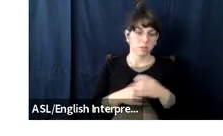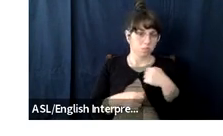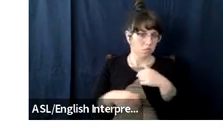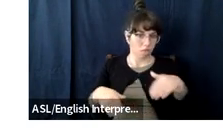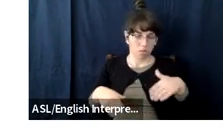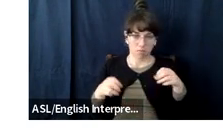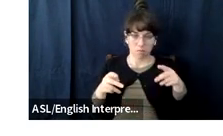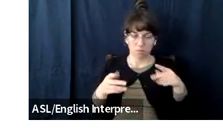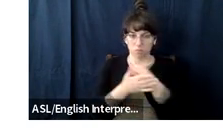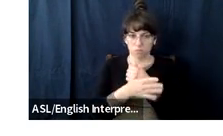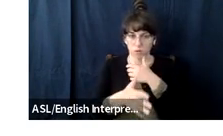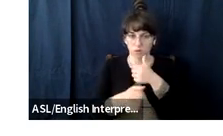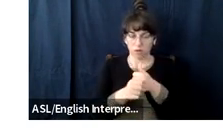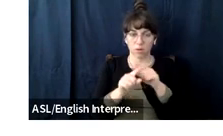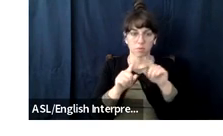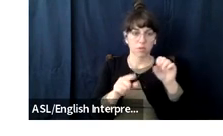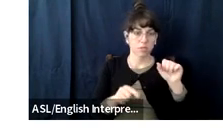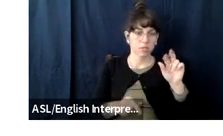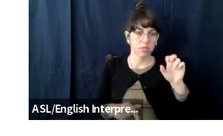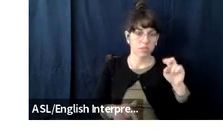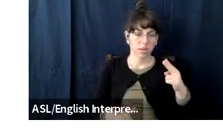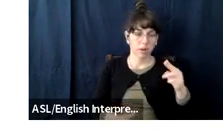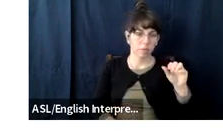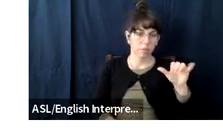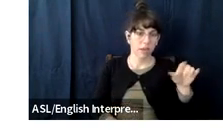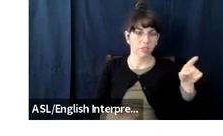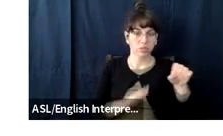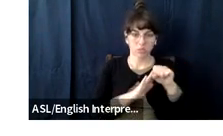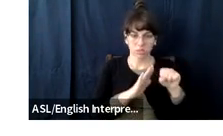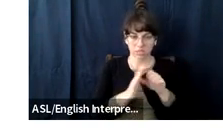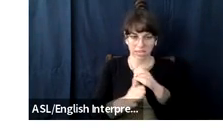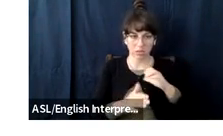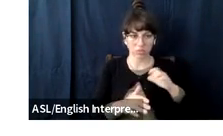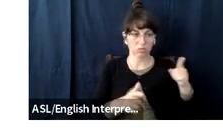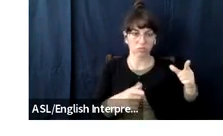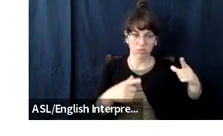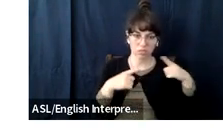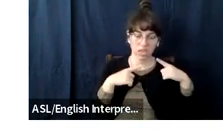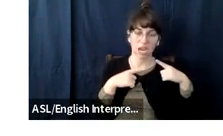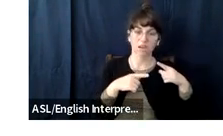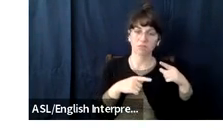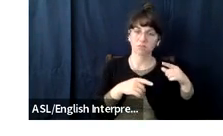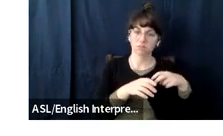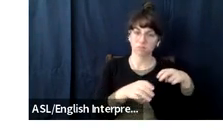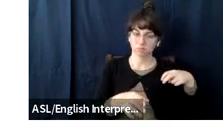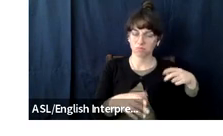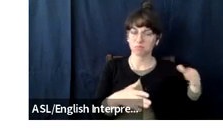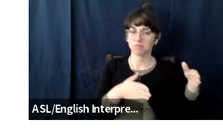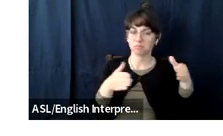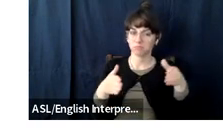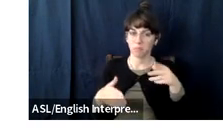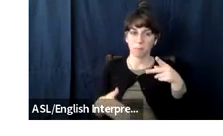this but Sarah may with State Council has retired is no longer with State Council but Peter who you met earlier in this presentation